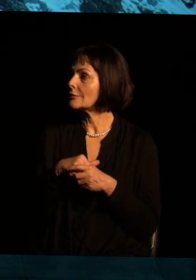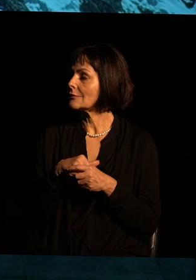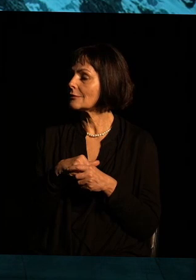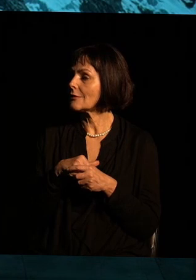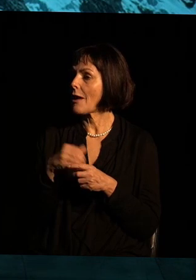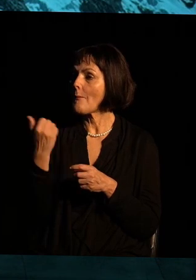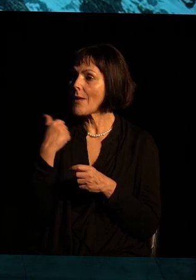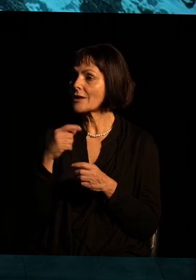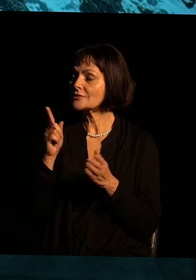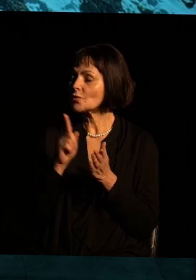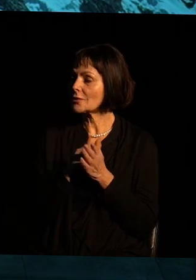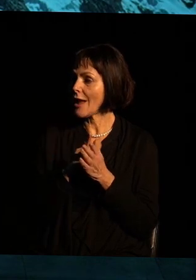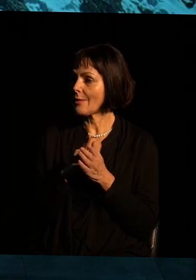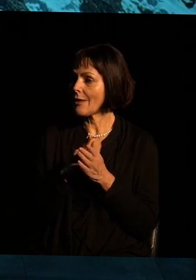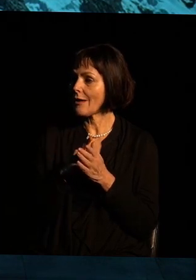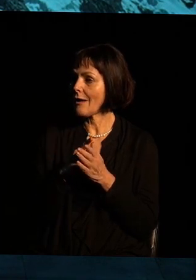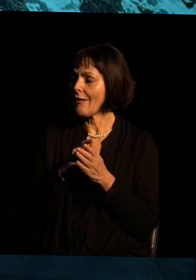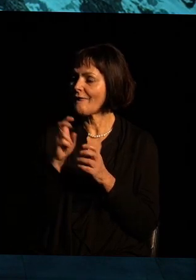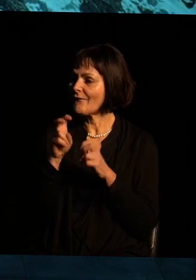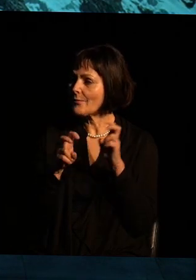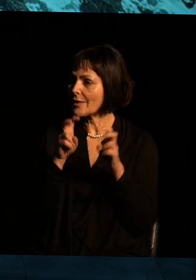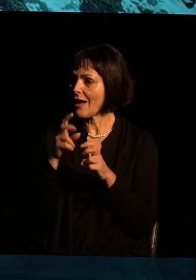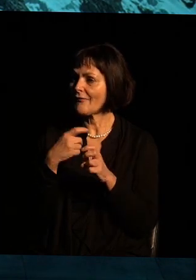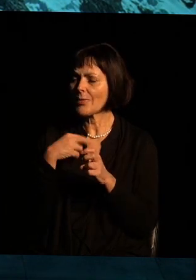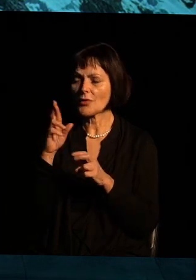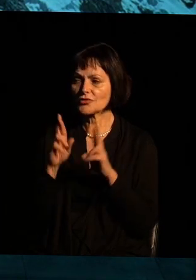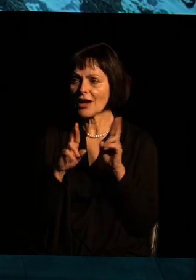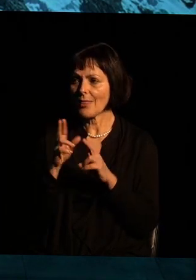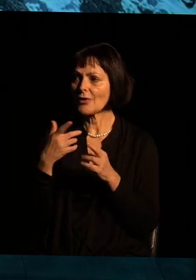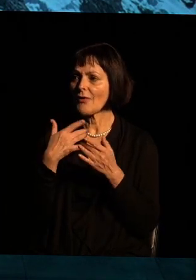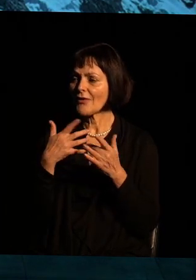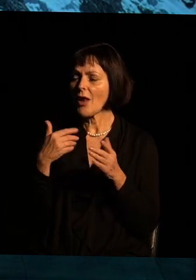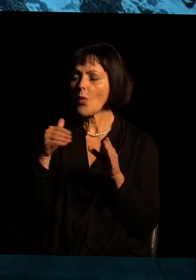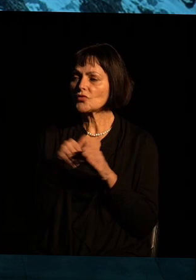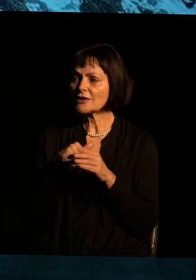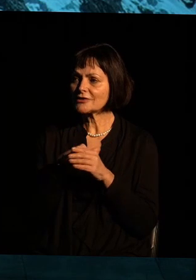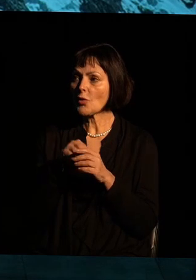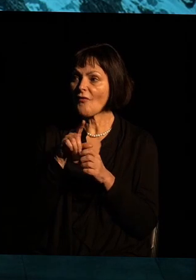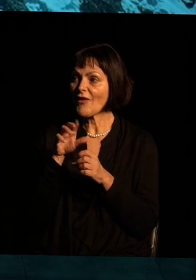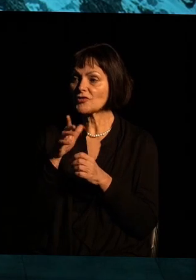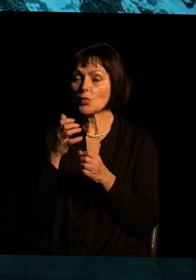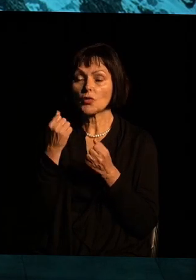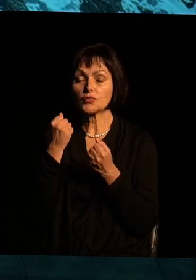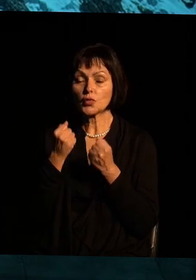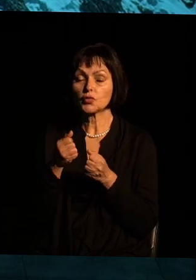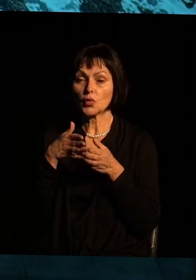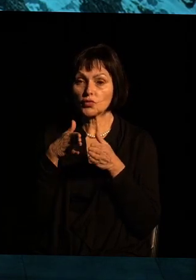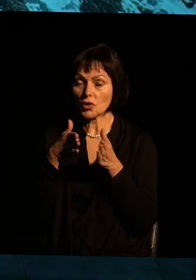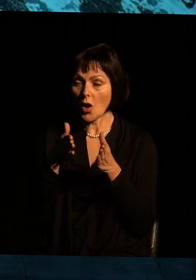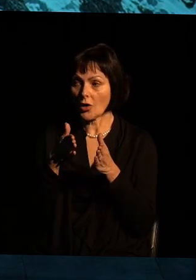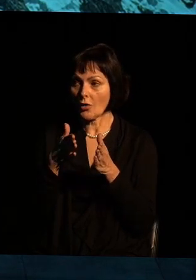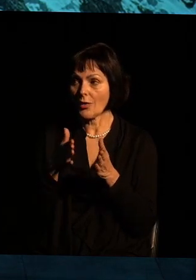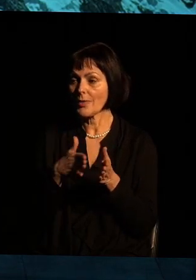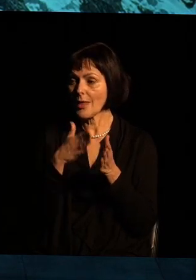no i bardzo udana wyprawa, prawda, bo to rzadko się zdarza, żeby tylu uczestników weszło tak trudną drogą na 8000, to